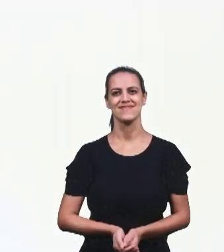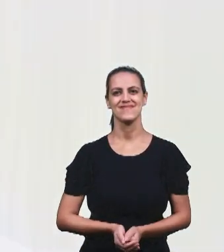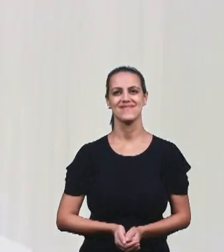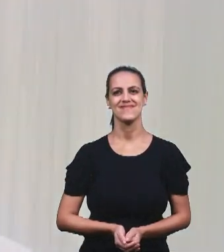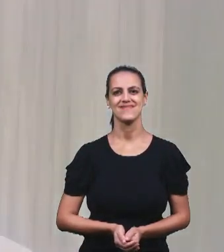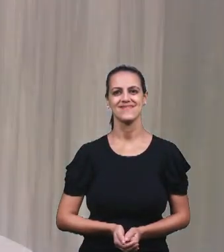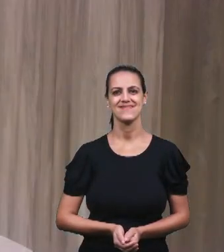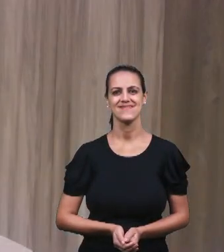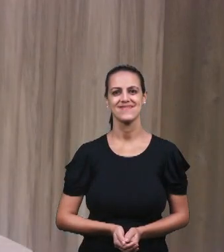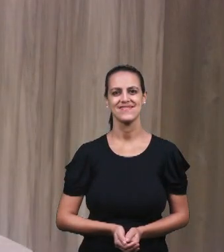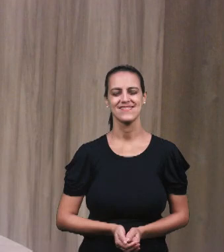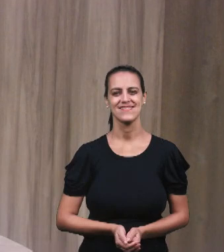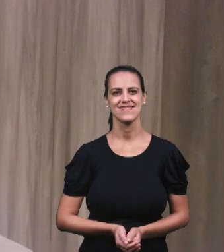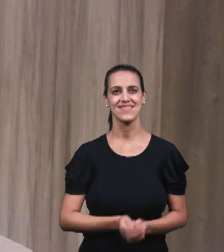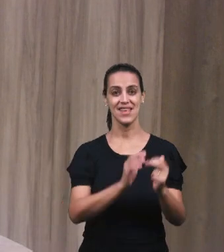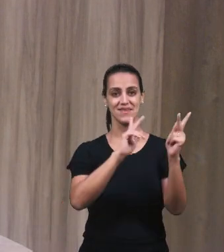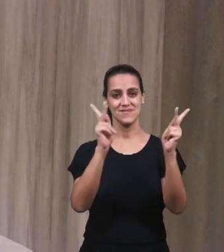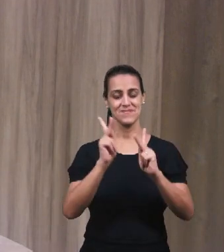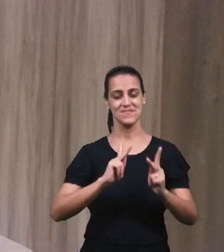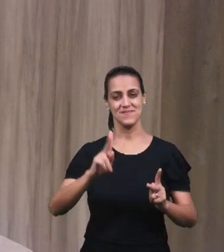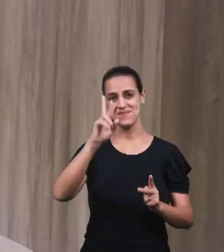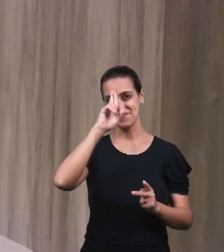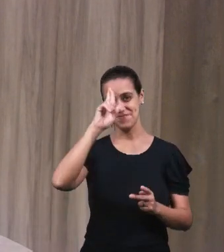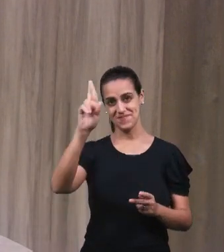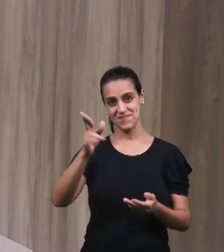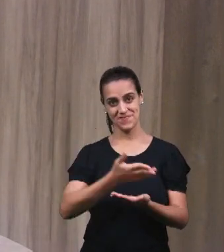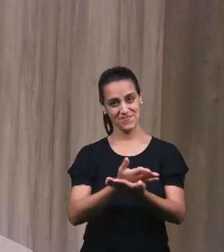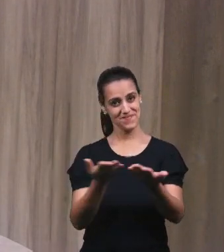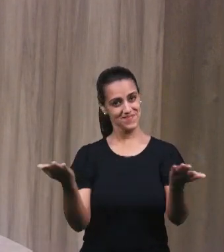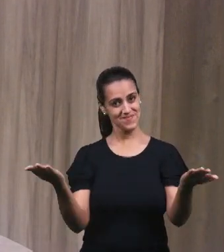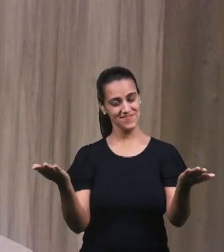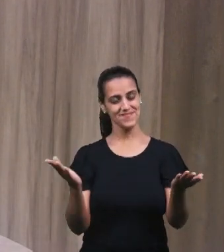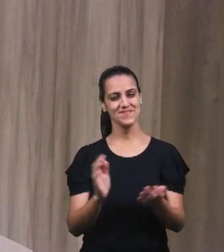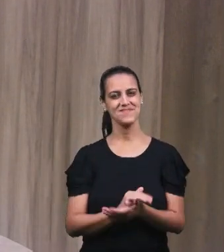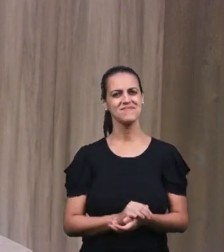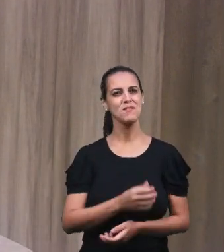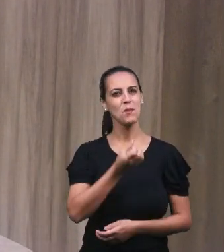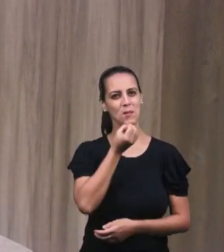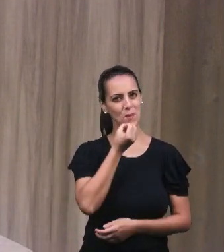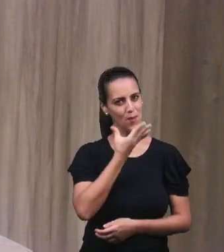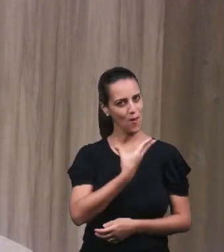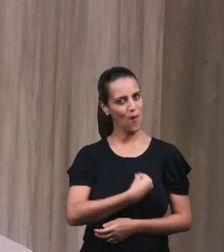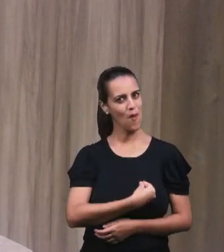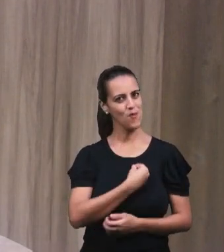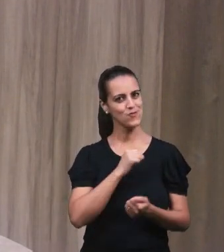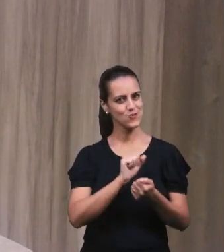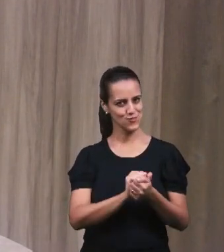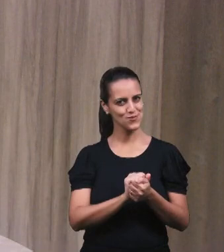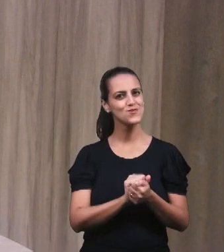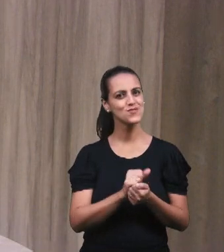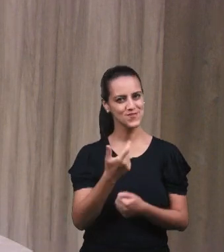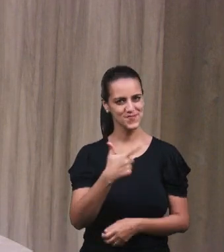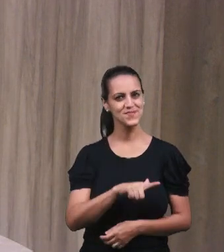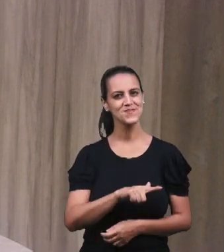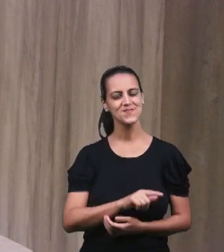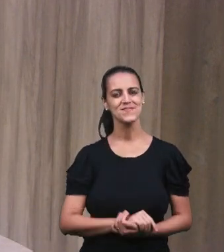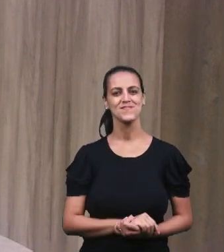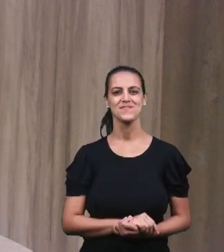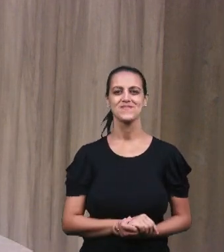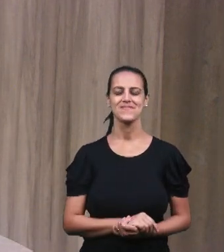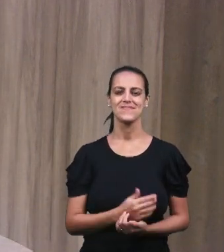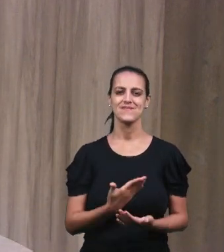cantar. La paix du Seigneur, les classes, c'est bien d'être ensemble à nouveau. Dans